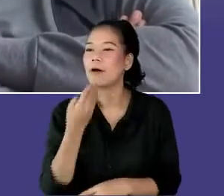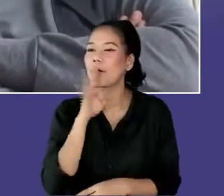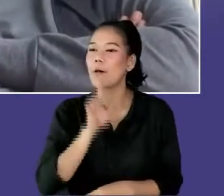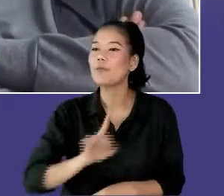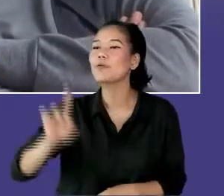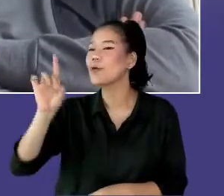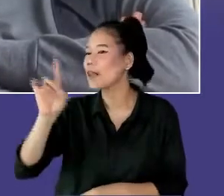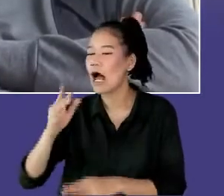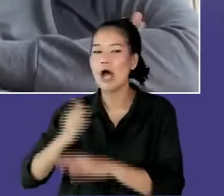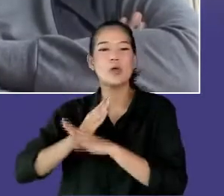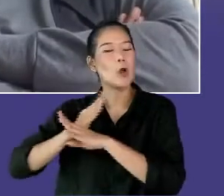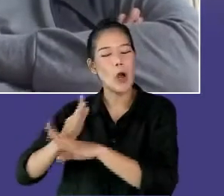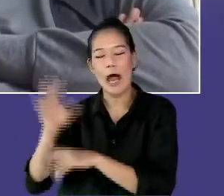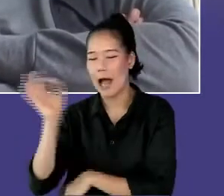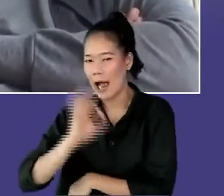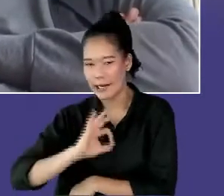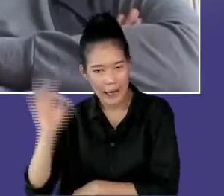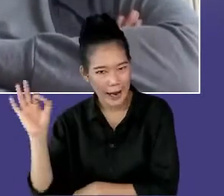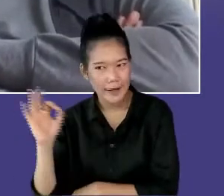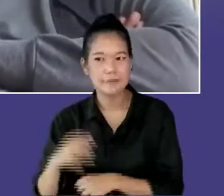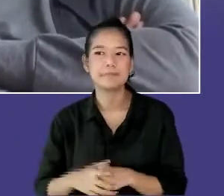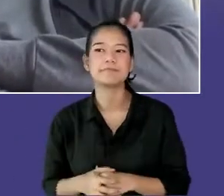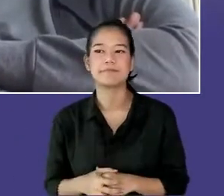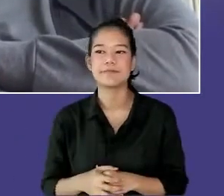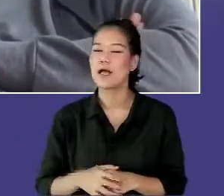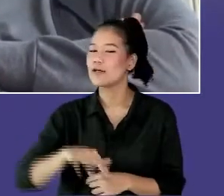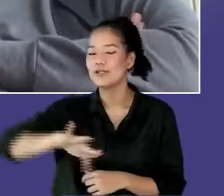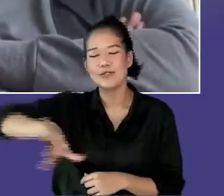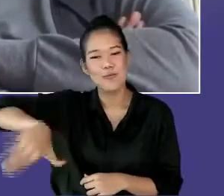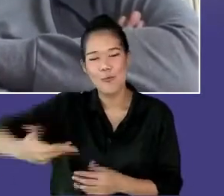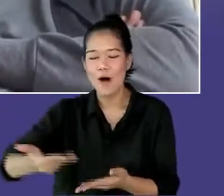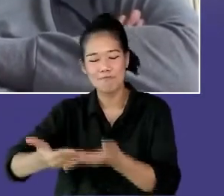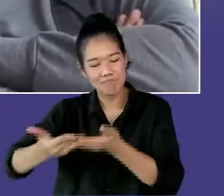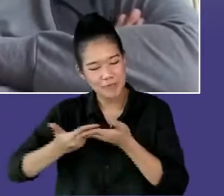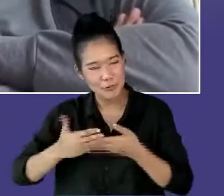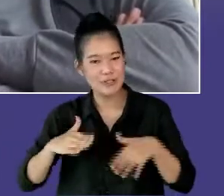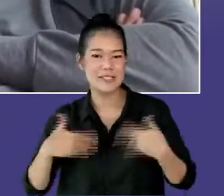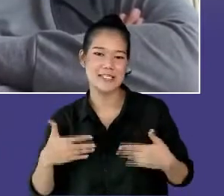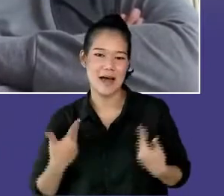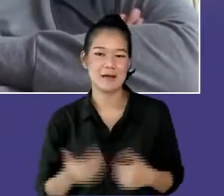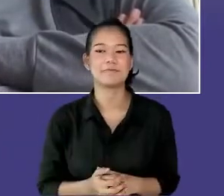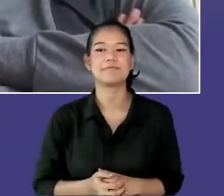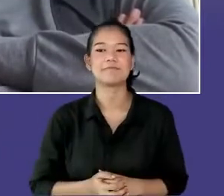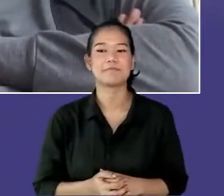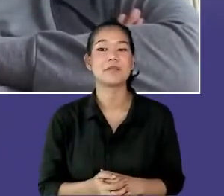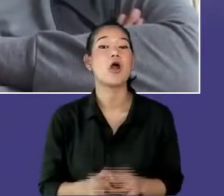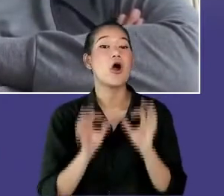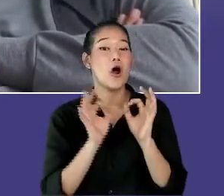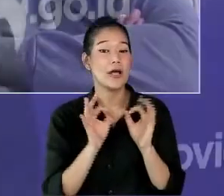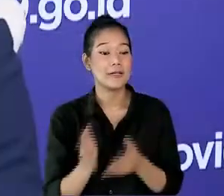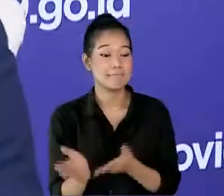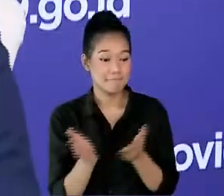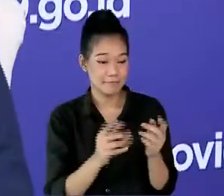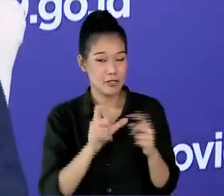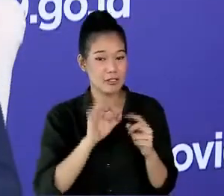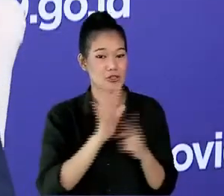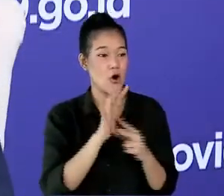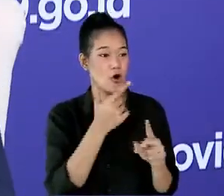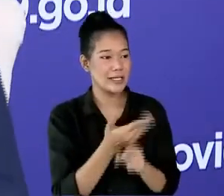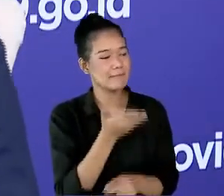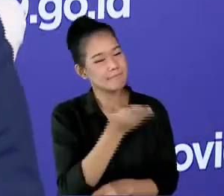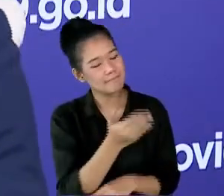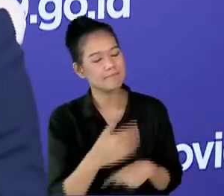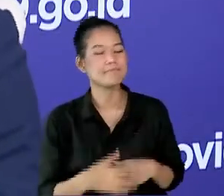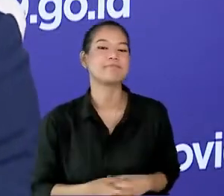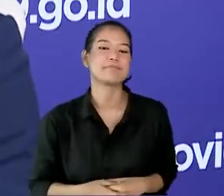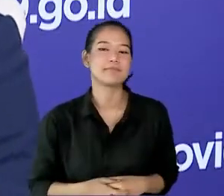Alhamdulillah tidak ada. Mereka menyambut baik, alhamdulillah. Oke, saya sekarang kembali ke Mas Odi ini. Yeah.